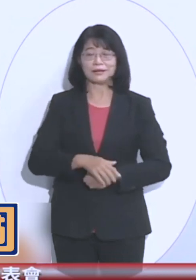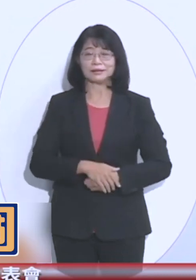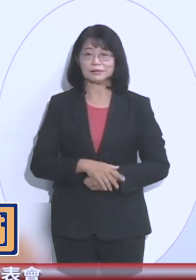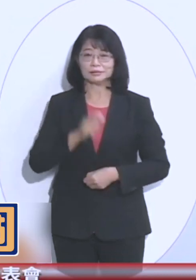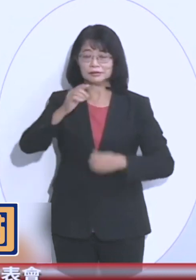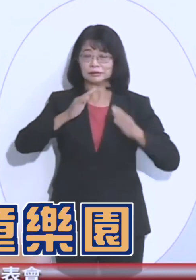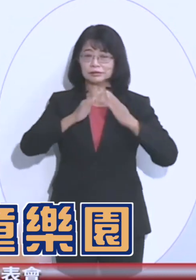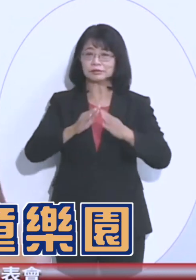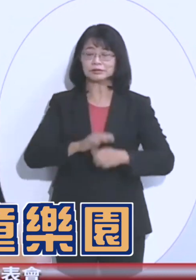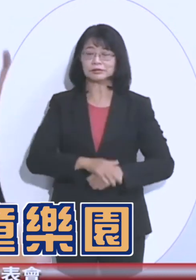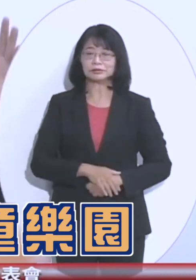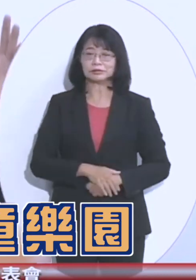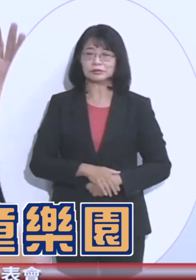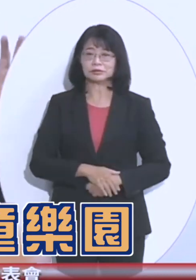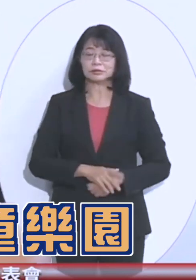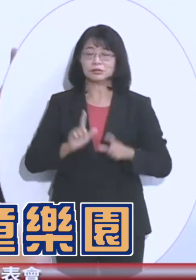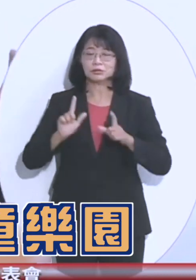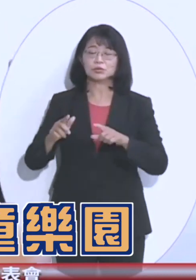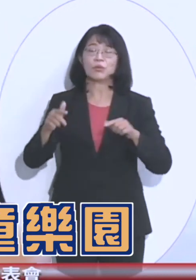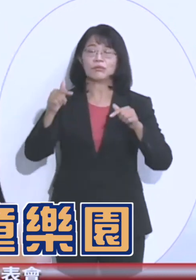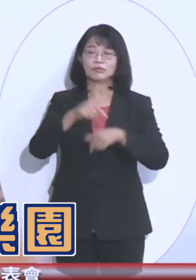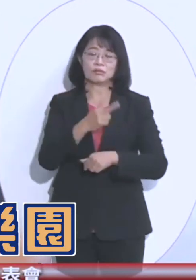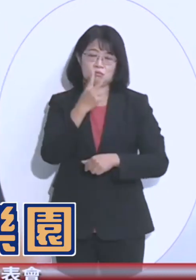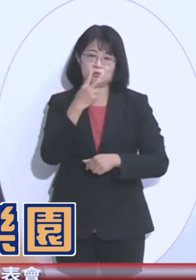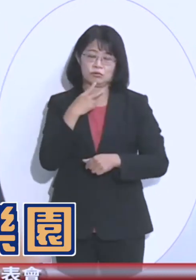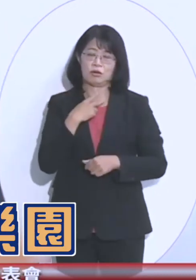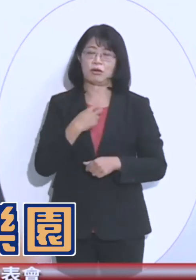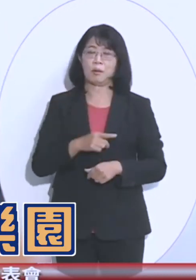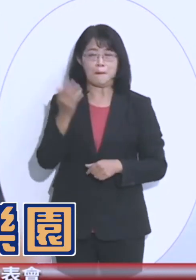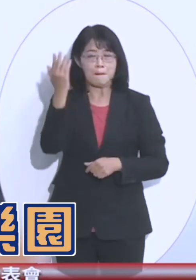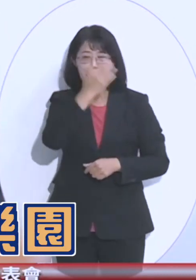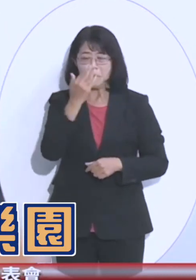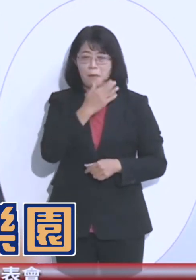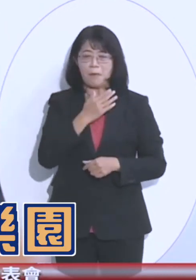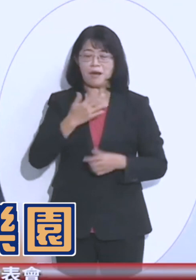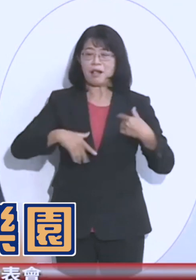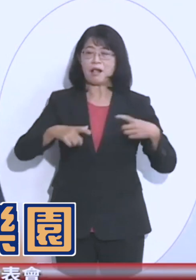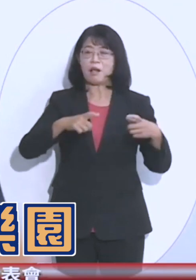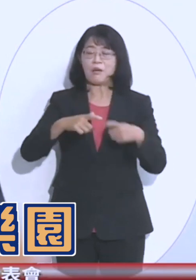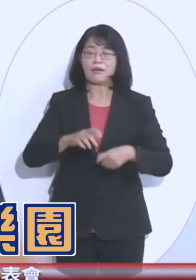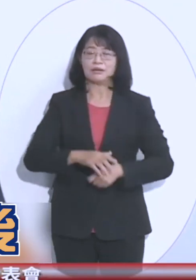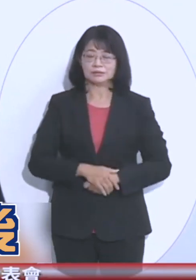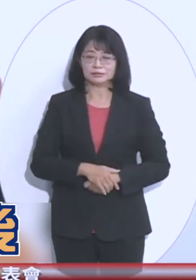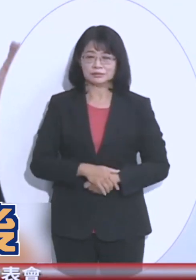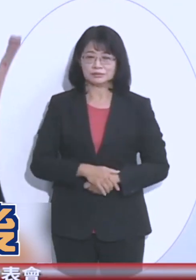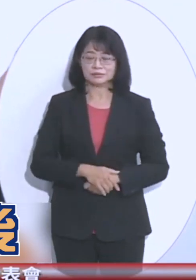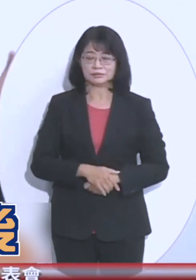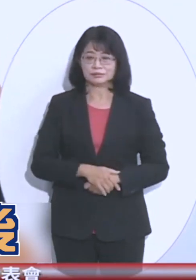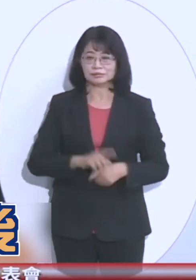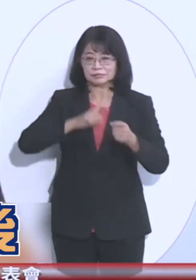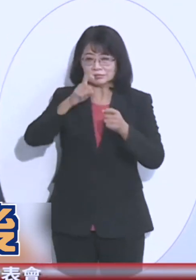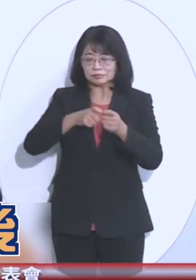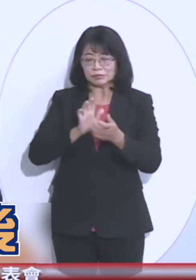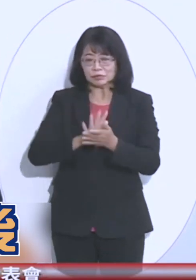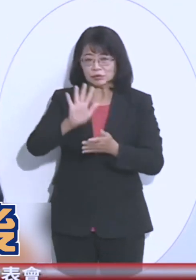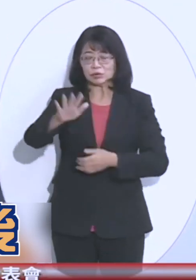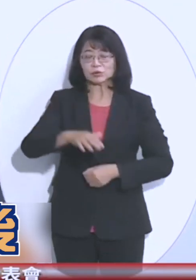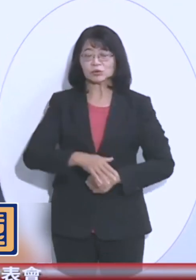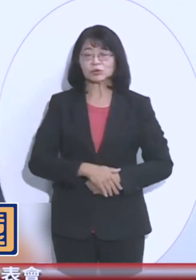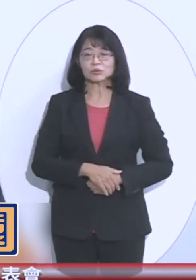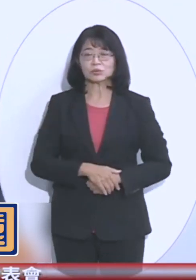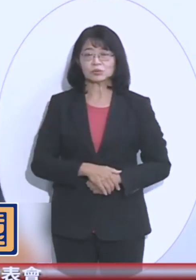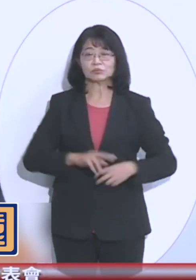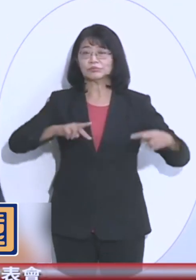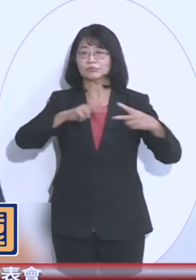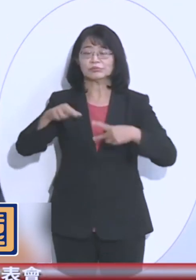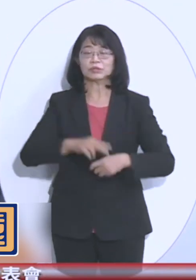台南市有一个东南亚很漂亮的儿童乐园，叫做天林儿童乐园。那么经过十冬了后，